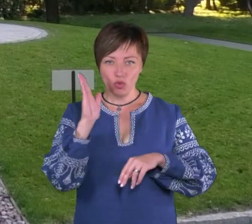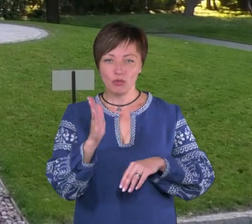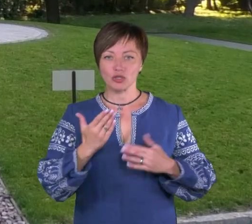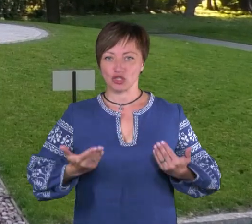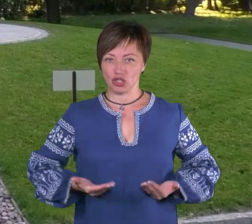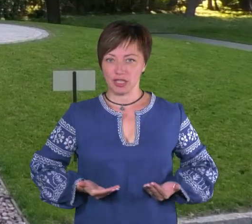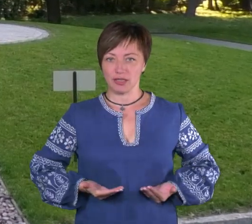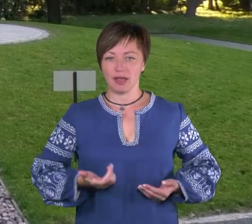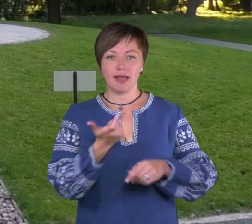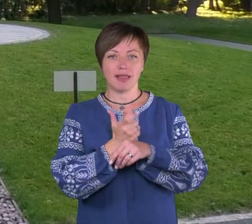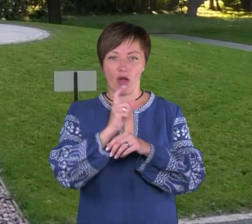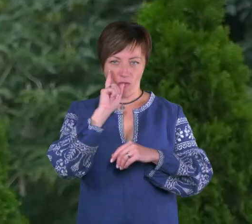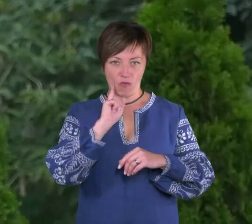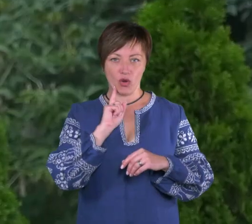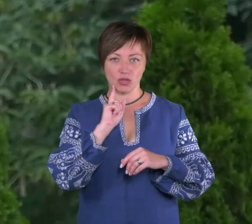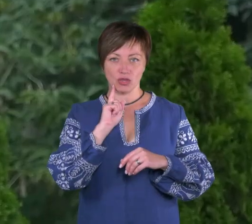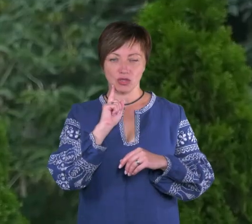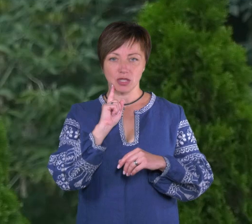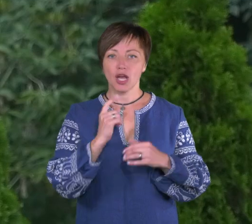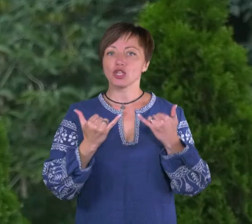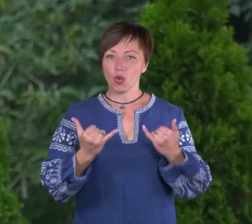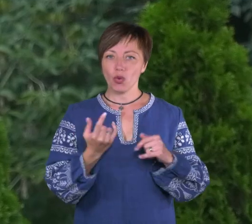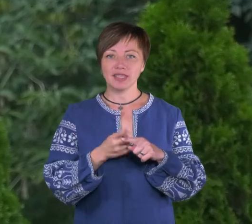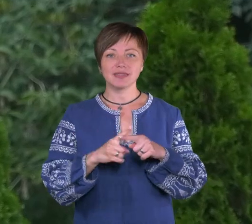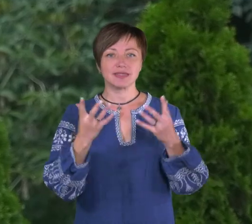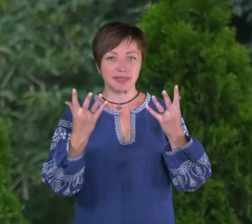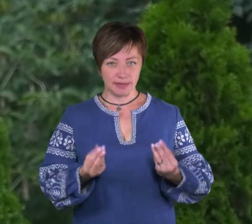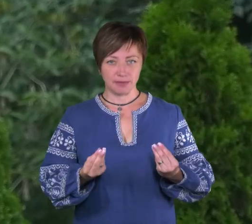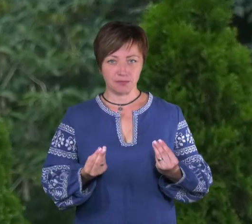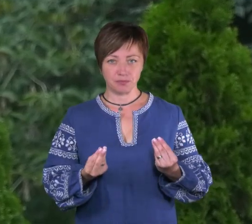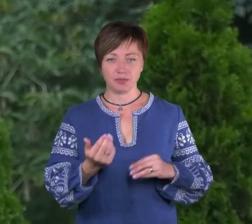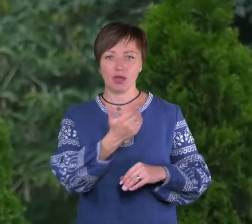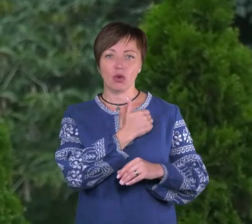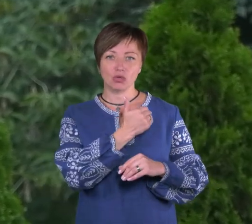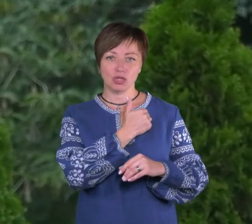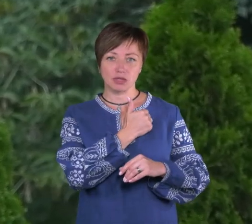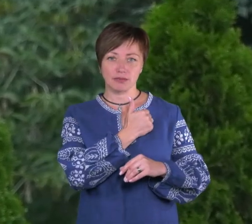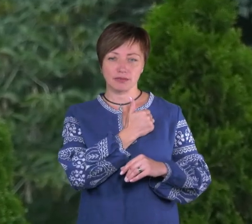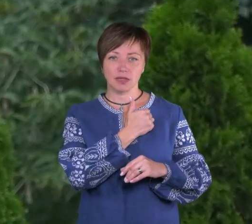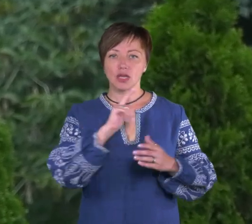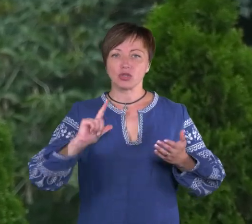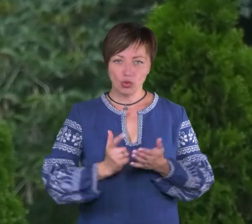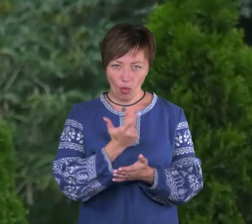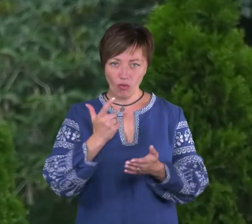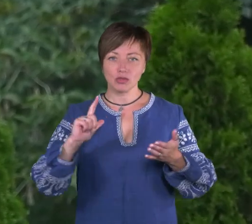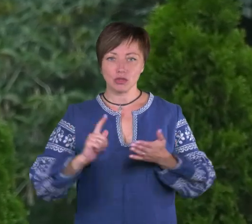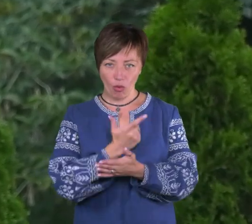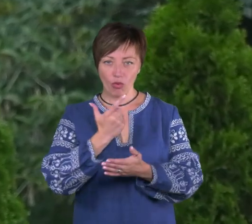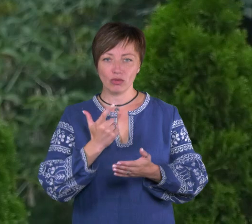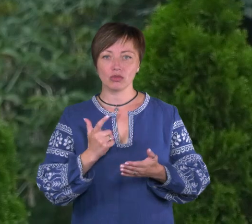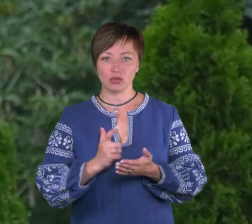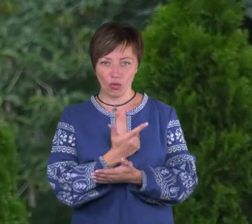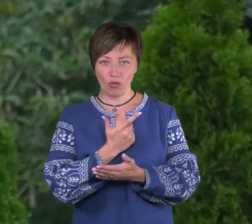жити найкомфортніше? Сьогодні в ці дні хочеться знову, знову і